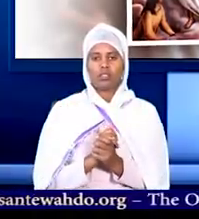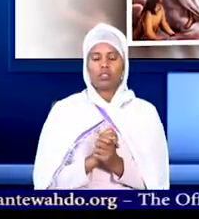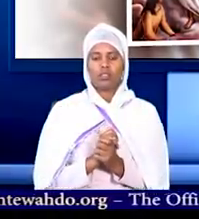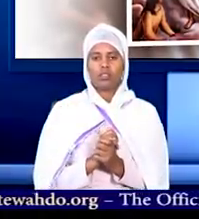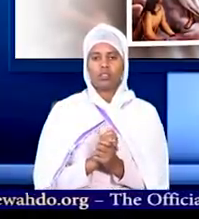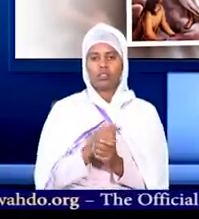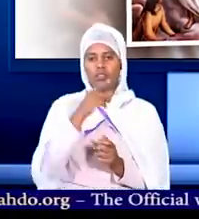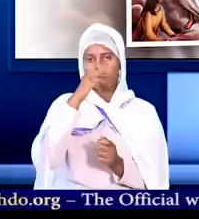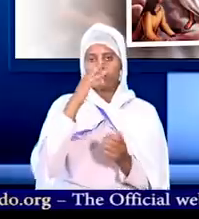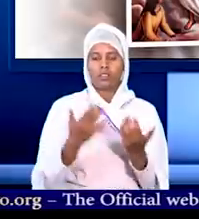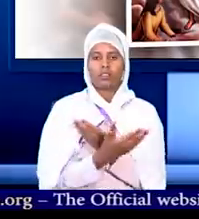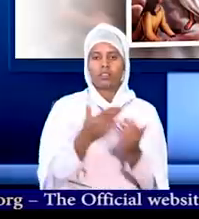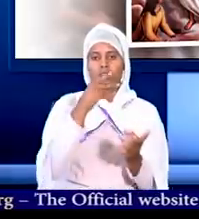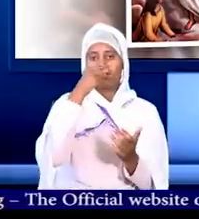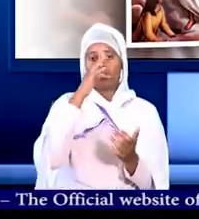5